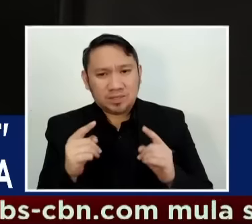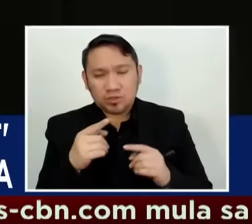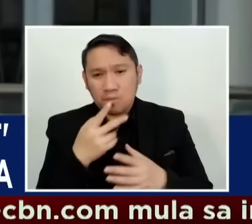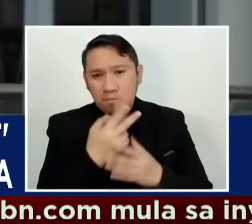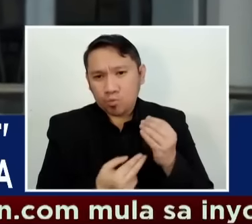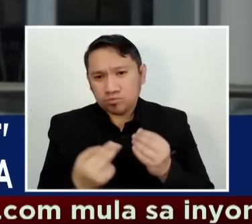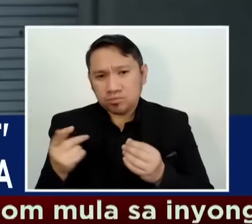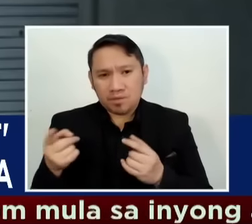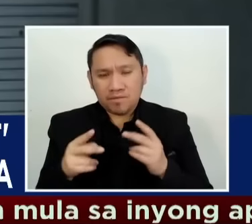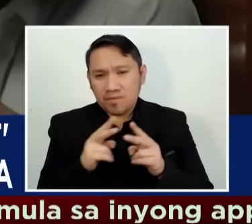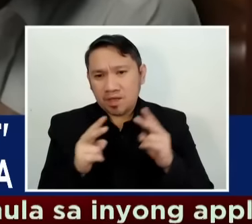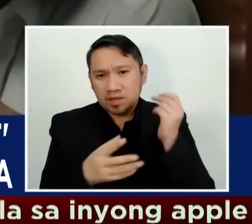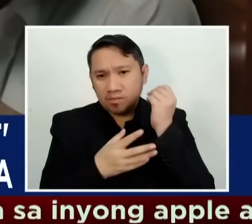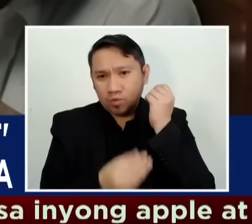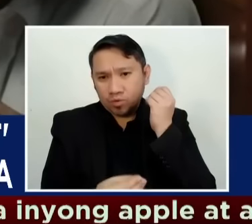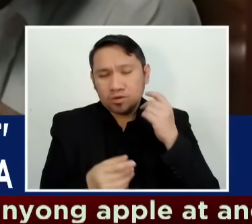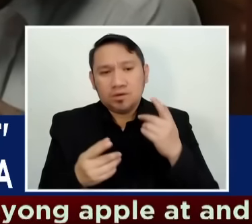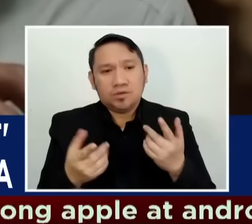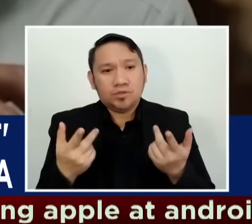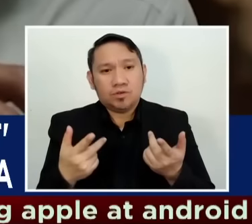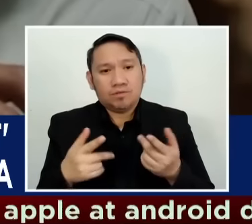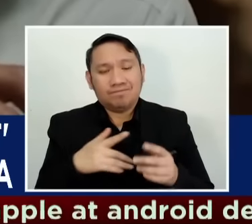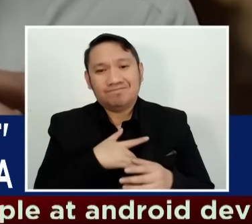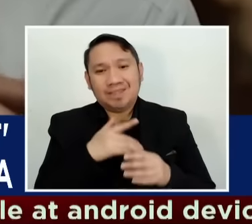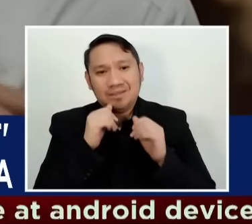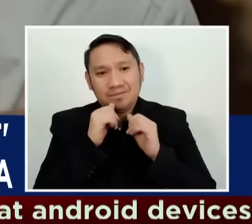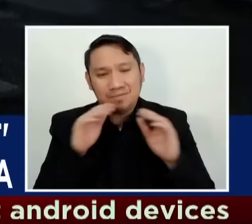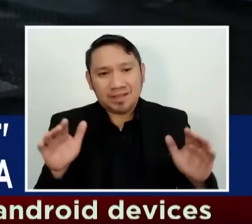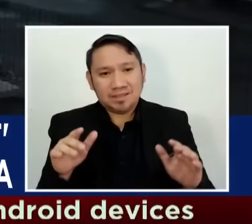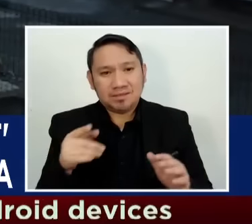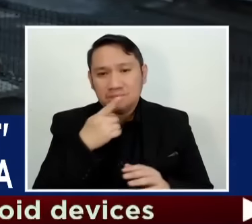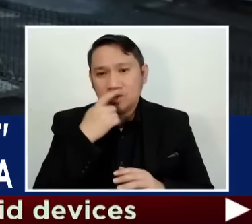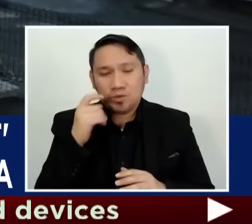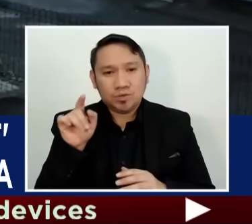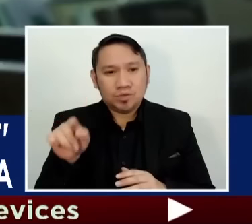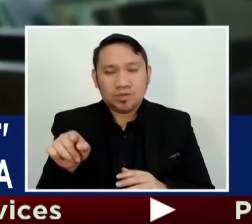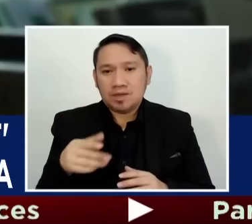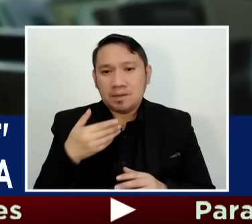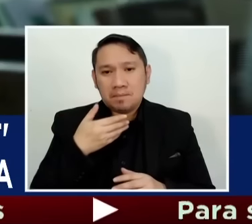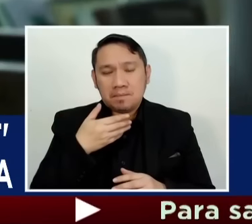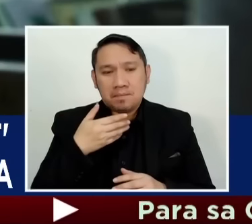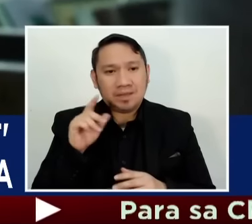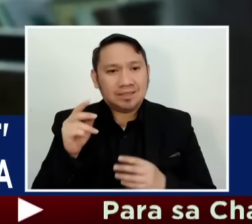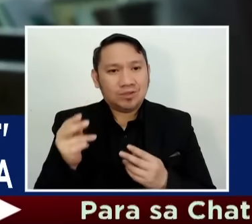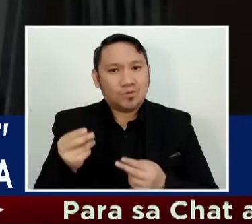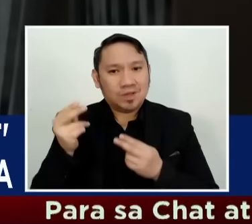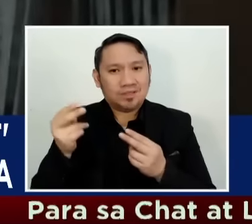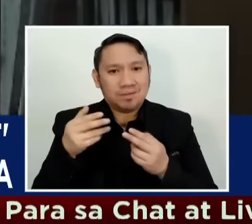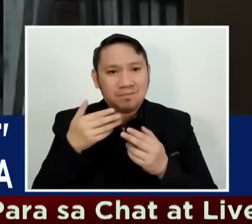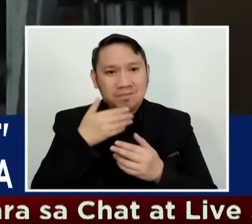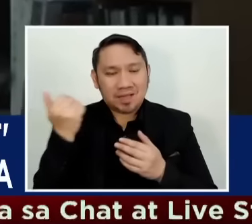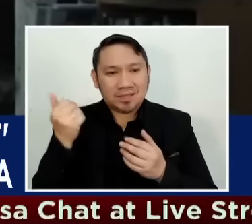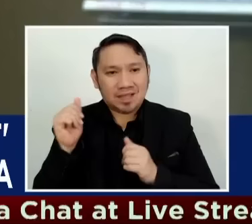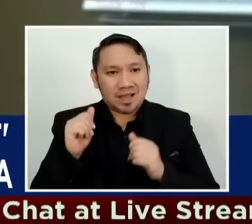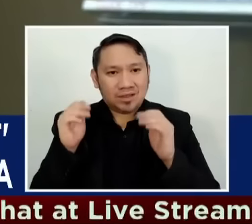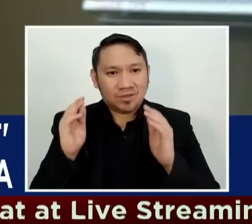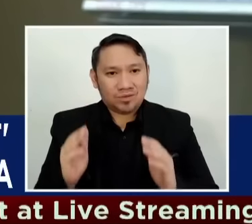sila. Feeling blessed si Carlo na makasama si Hira na nominadong Emmy Best Actor sa series na Shogun. Ang